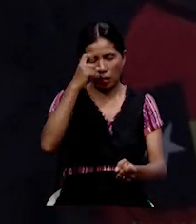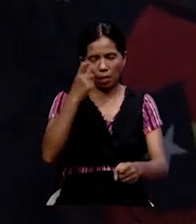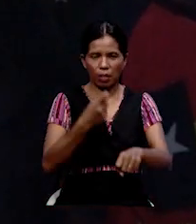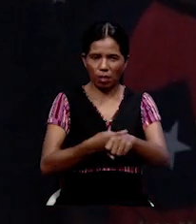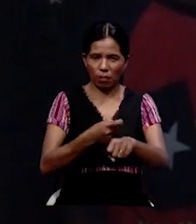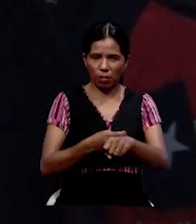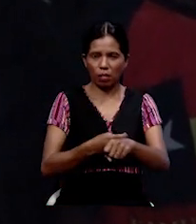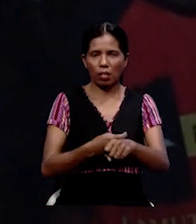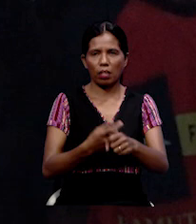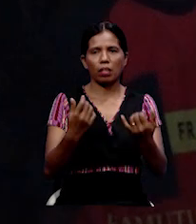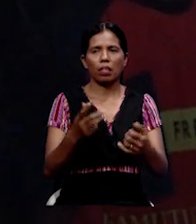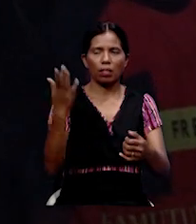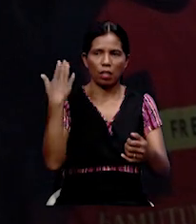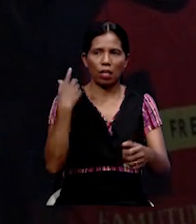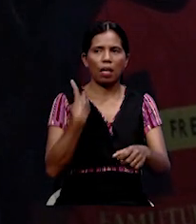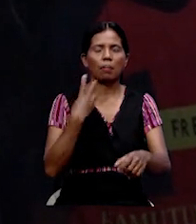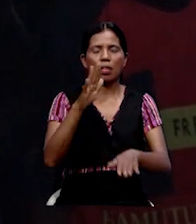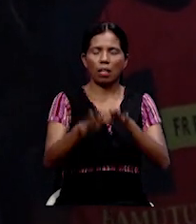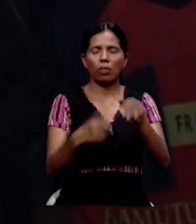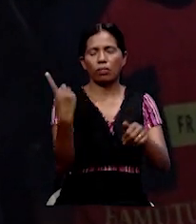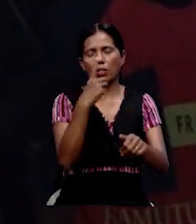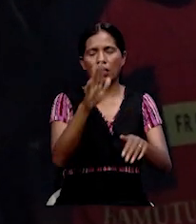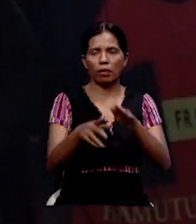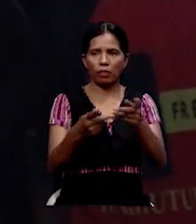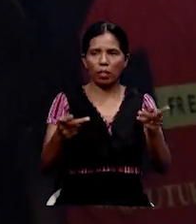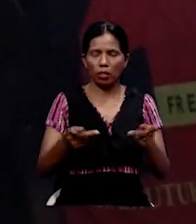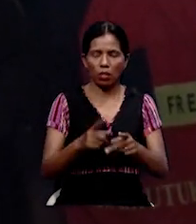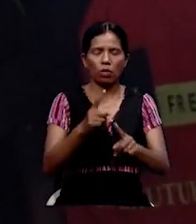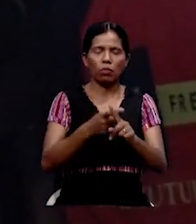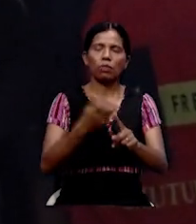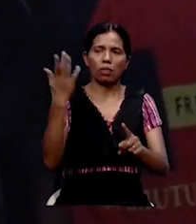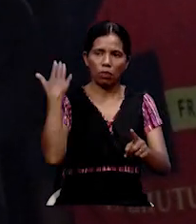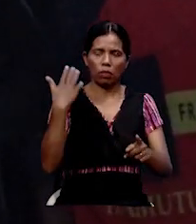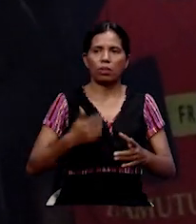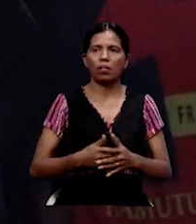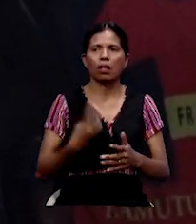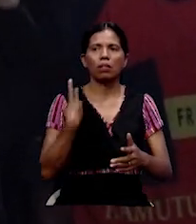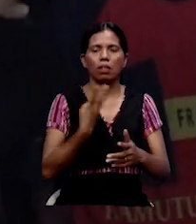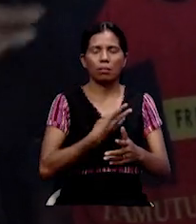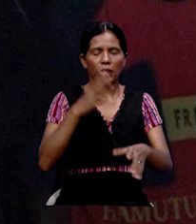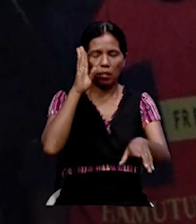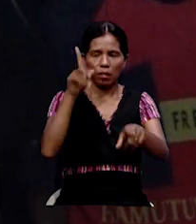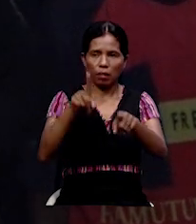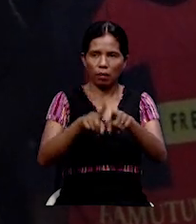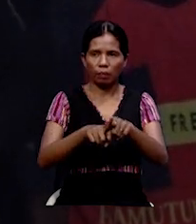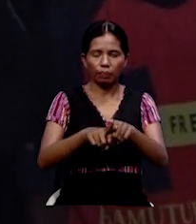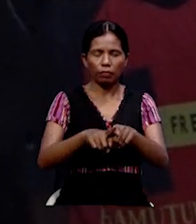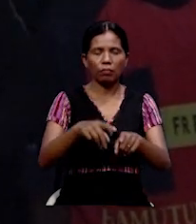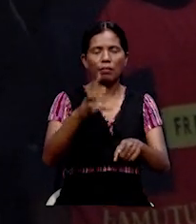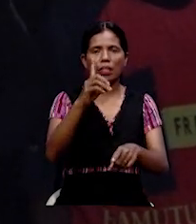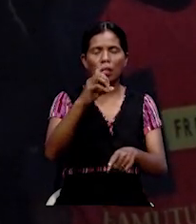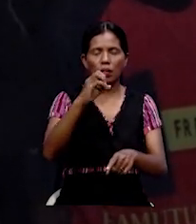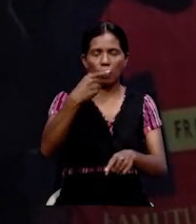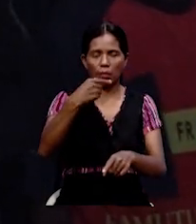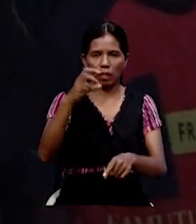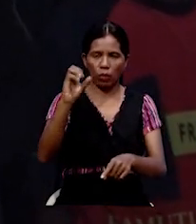zoben markar pasu de ya aminya fatin foi na rabia fulan kutuk ne iha aminya mau domingo samsula mau edu